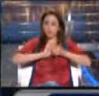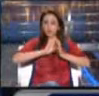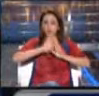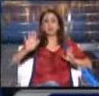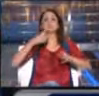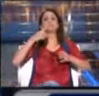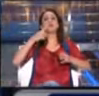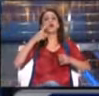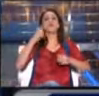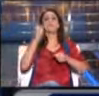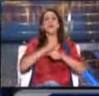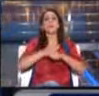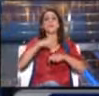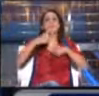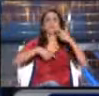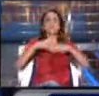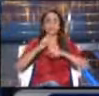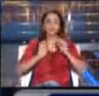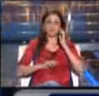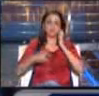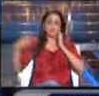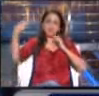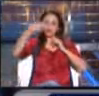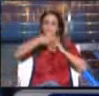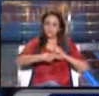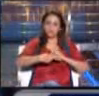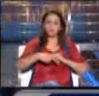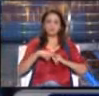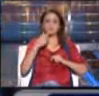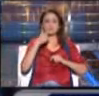كلنا. شكرا لحضراتكم جدا. بعد الفاصل الداعي